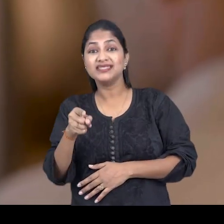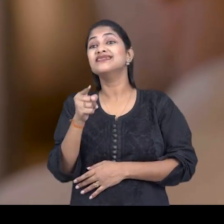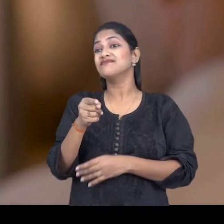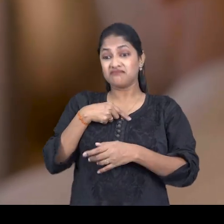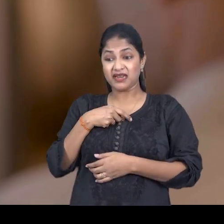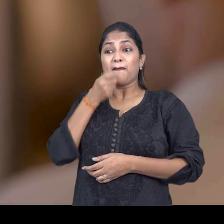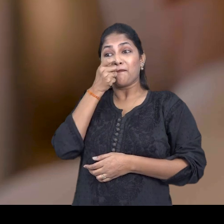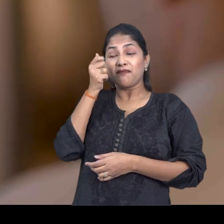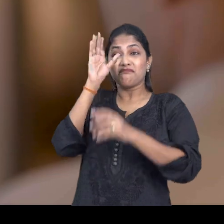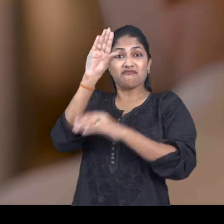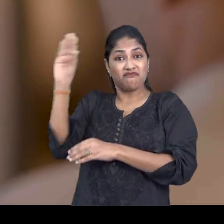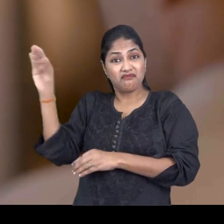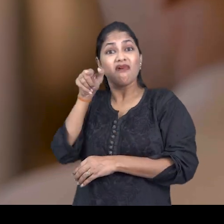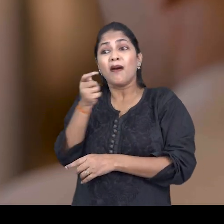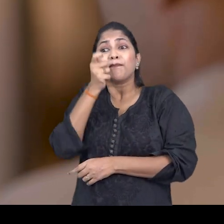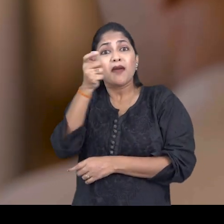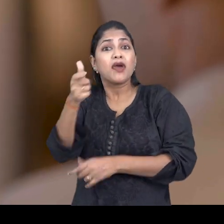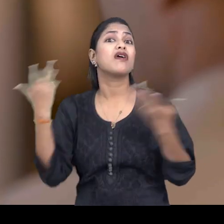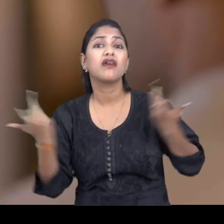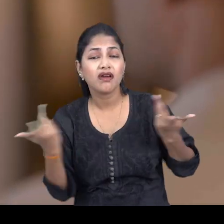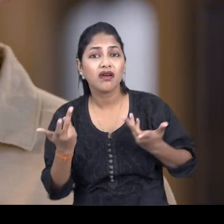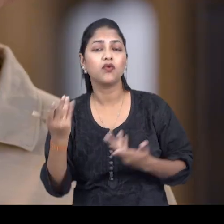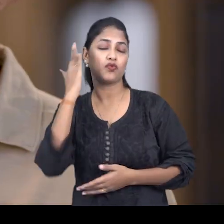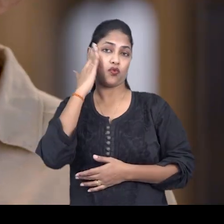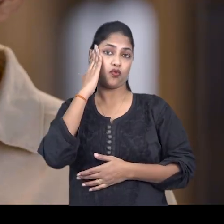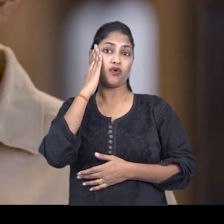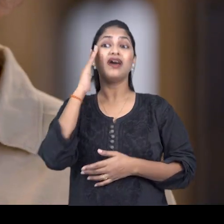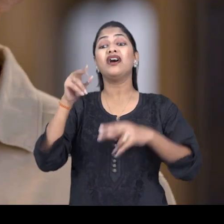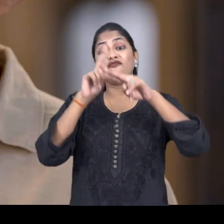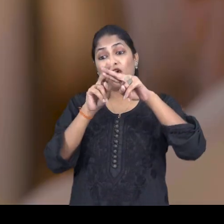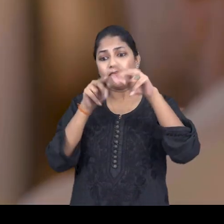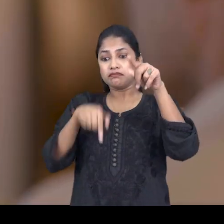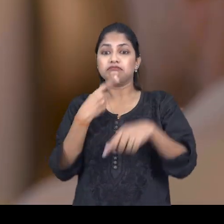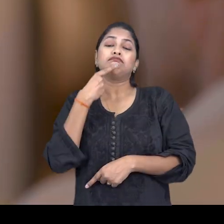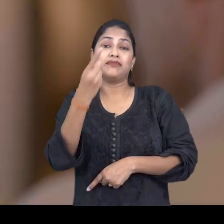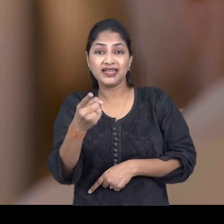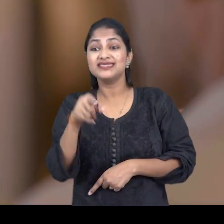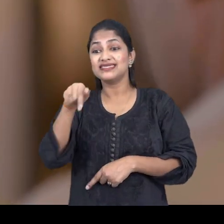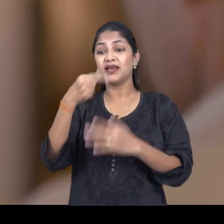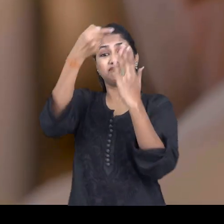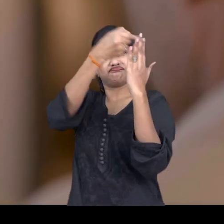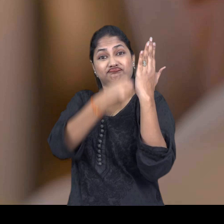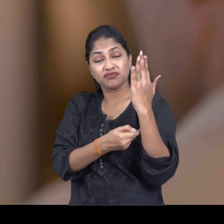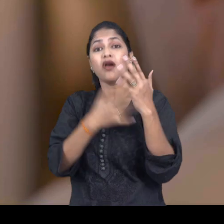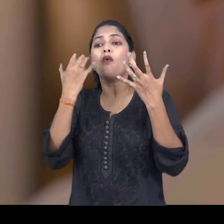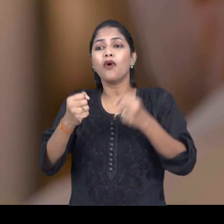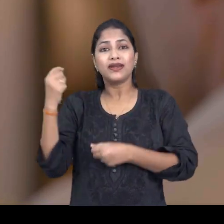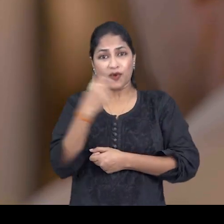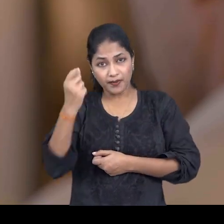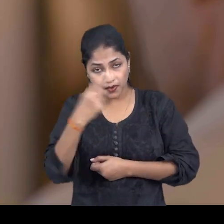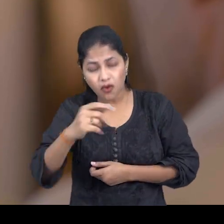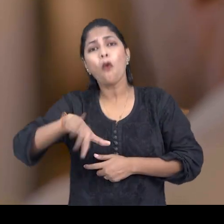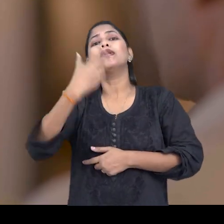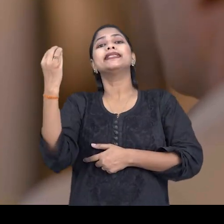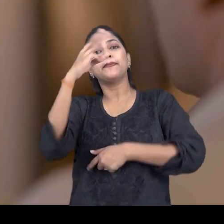અનિવાર્ય છે કે ટ્રેડિંગ કરવા માટે આપણે કયા કયા શુલ્ક ચૂકવવા પડશે. અને ફોર્મમાં એ પણ પસંદ કરવું પડશે કે આપણે પતાવટ